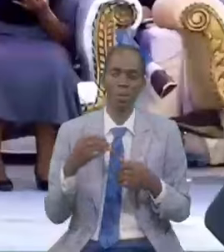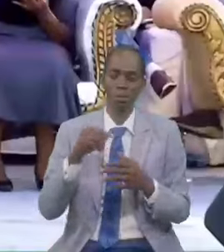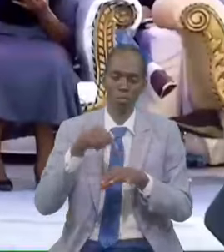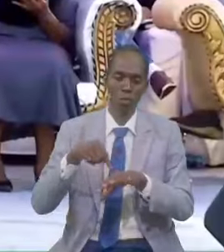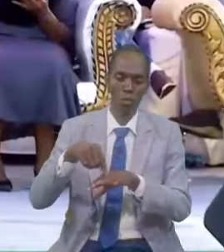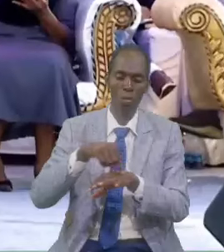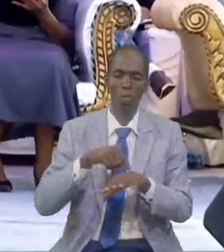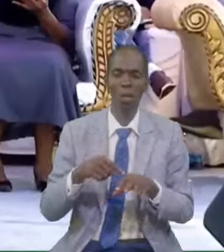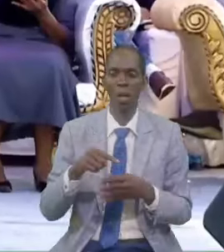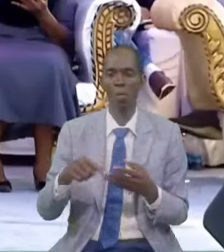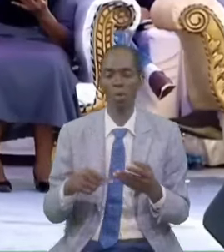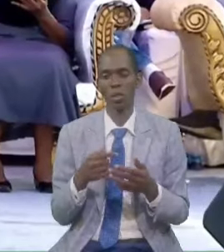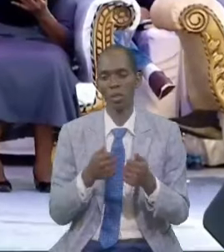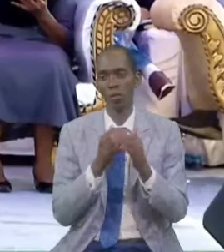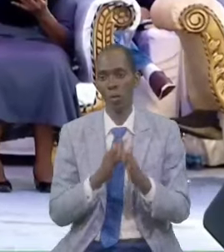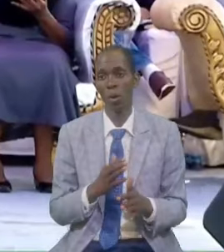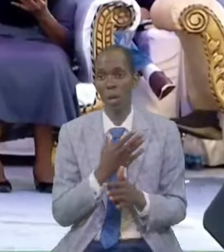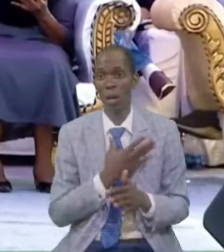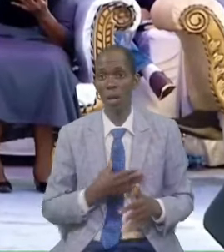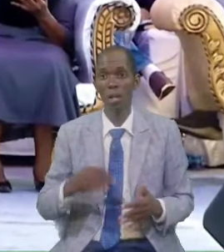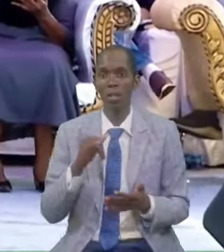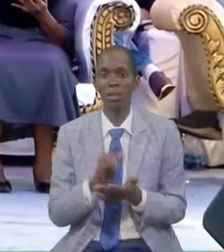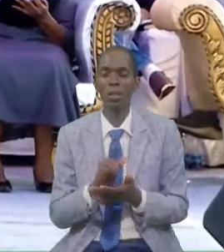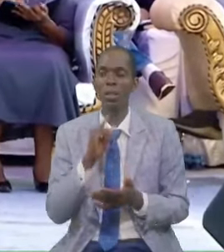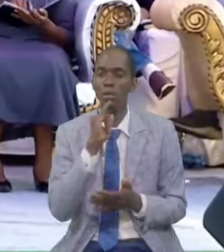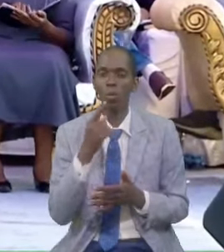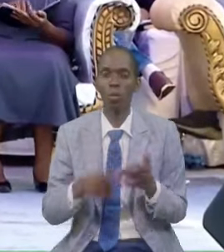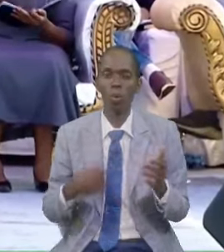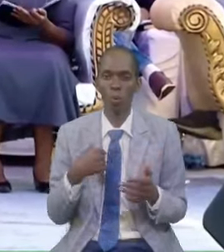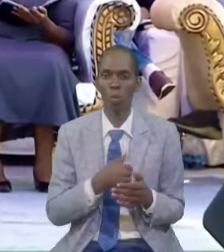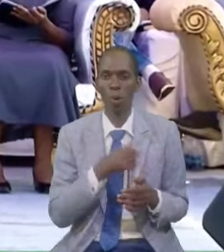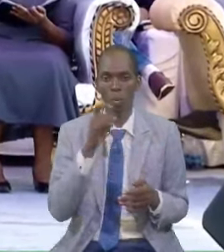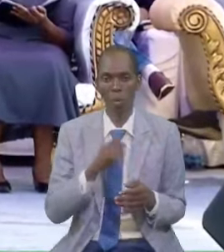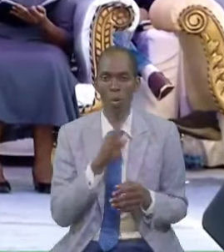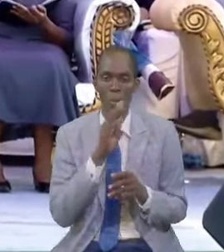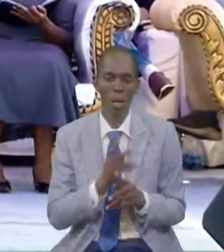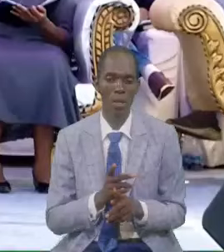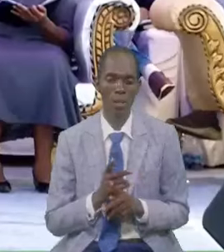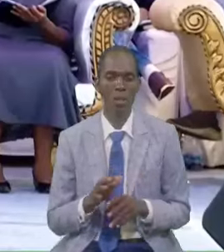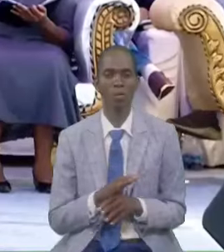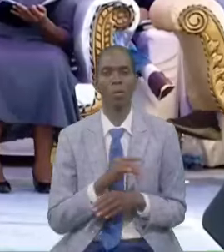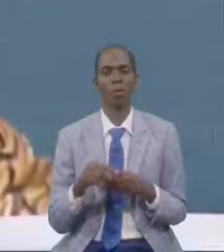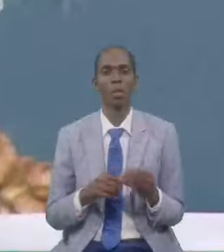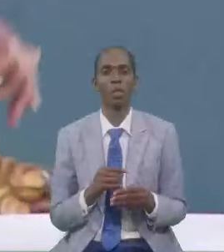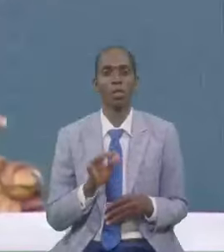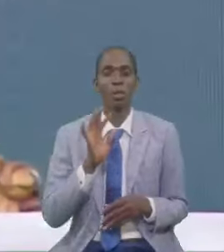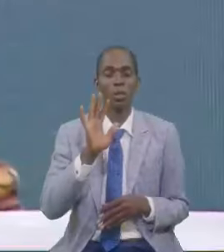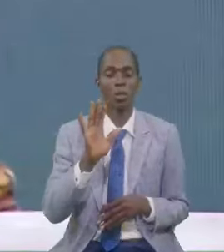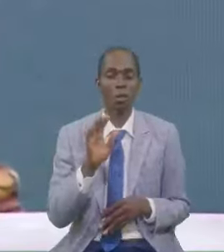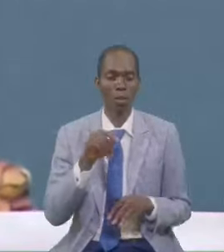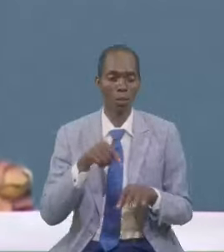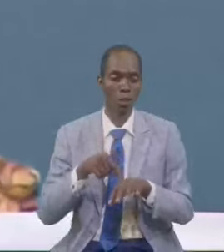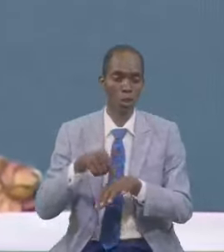ముళ్ళుంది. That is what to watch. అదేనండి మనం గమనించుకోవాలి. Your son may be different from